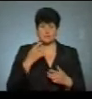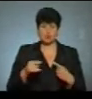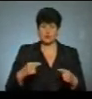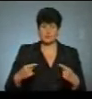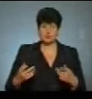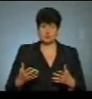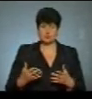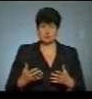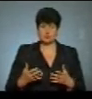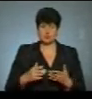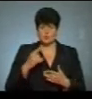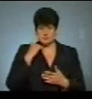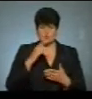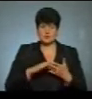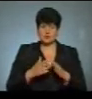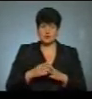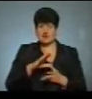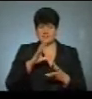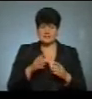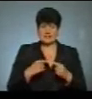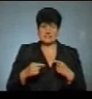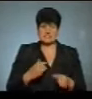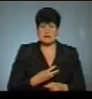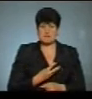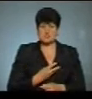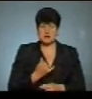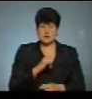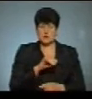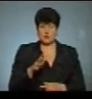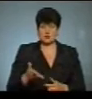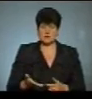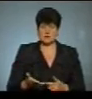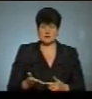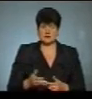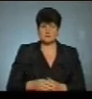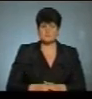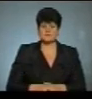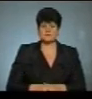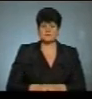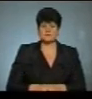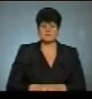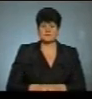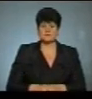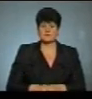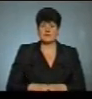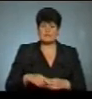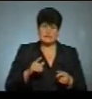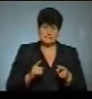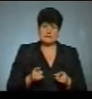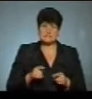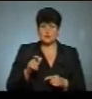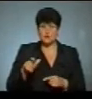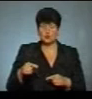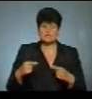по-різному оцінюють ситуацію і взагалі різні бажання в них відповідно до діючої ситуації? Дійсно,